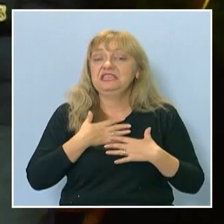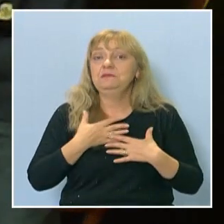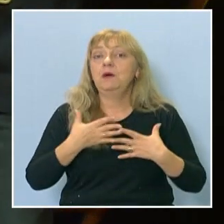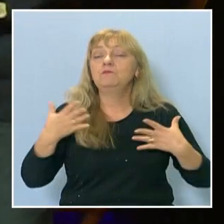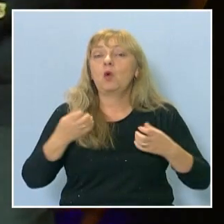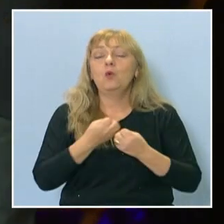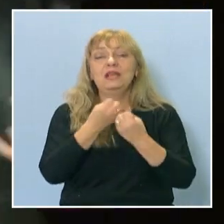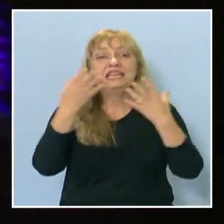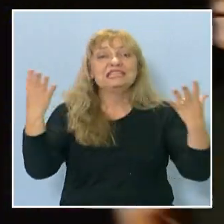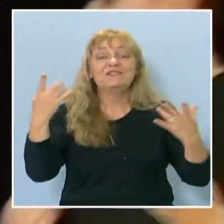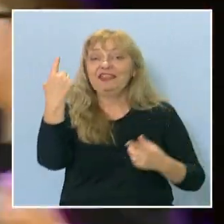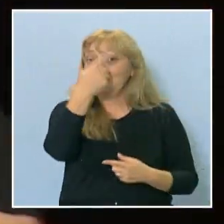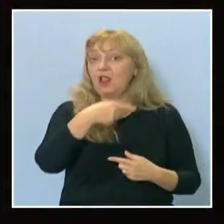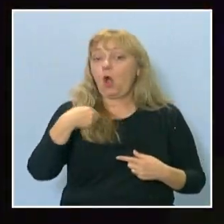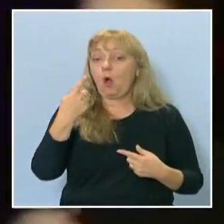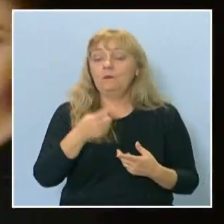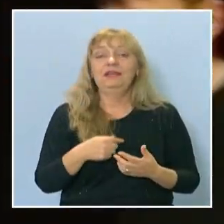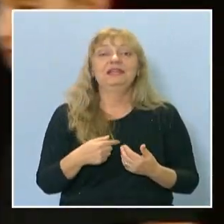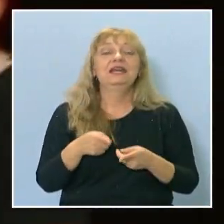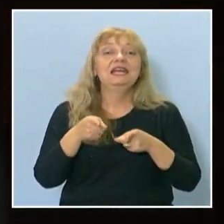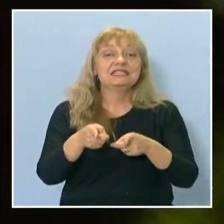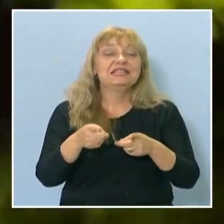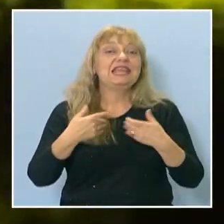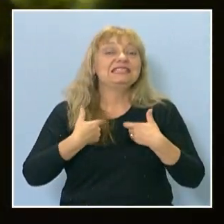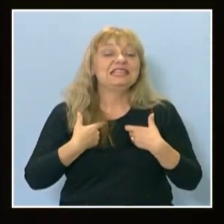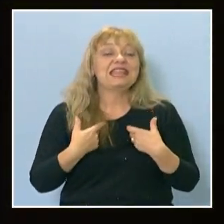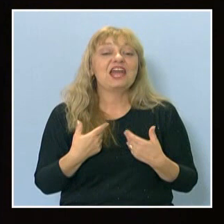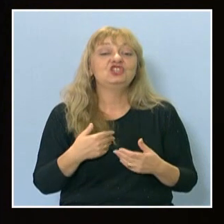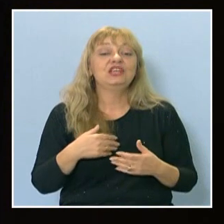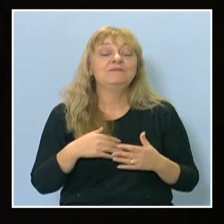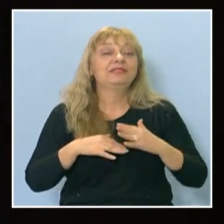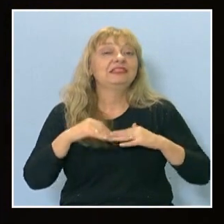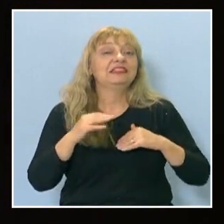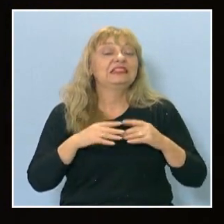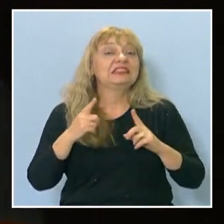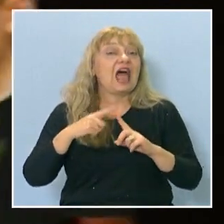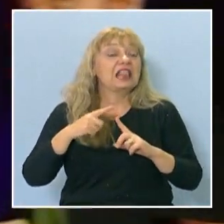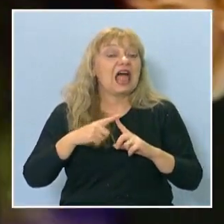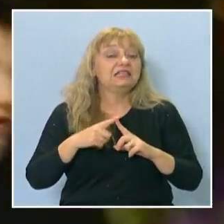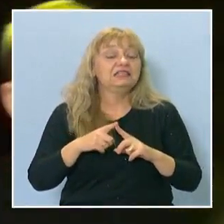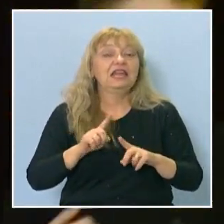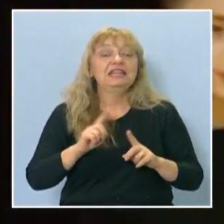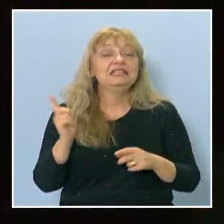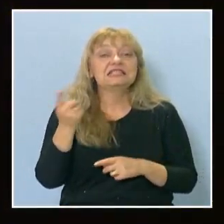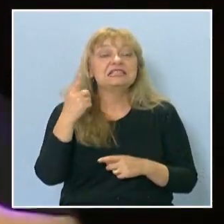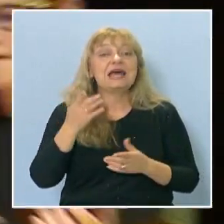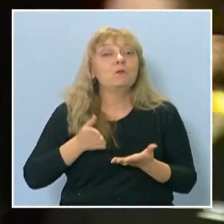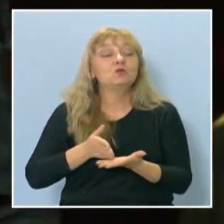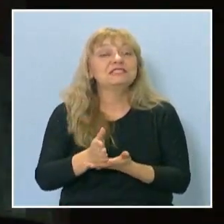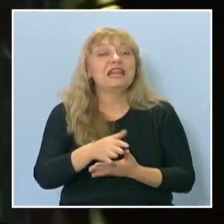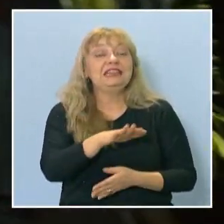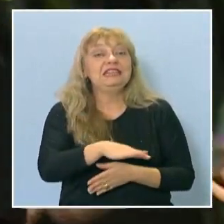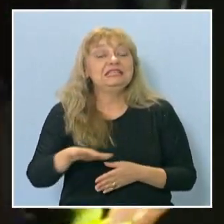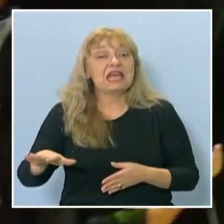по-светъл, приветлив облик за тези нашите таланти. Аз искам да кажа, че талантите ни не са само сред децата, ами имаме